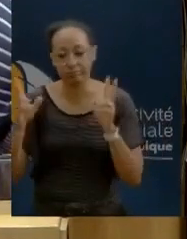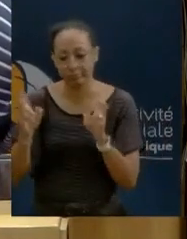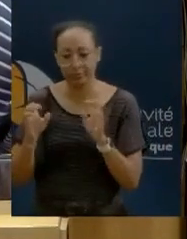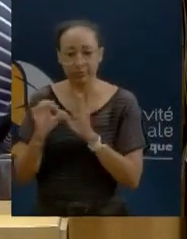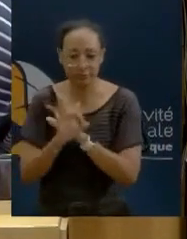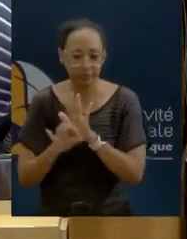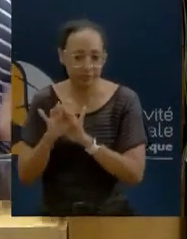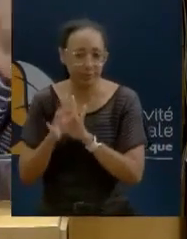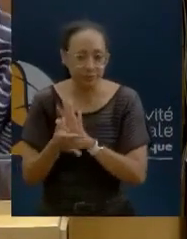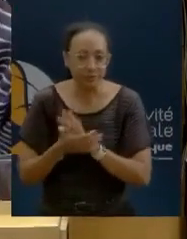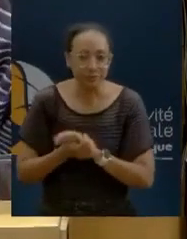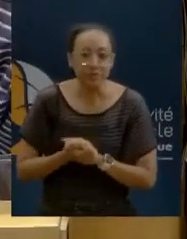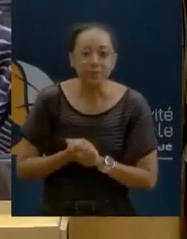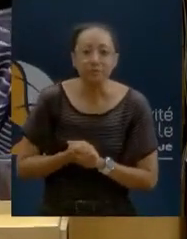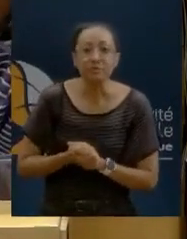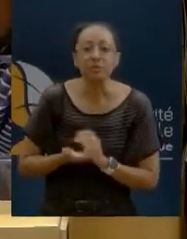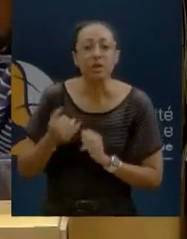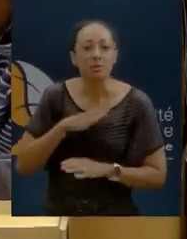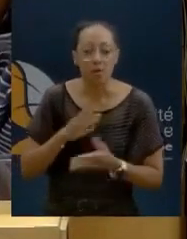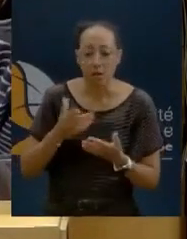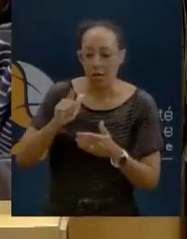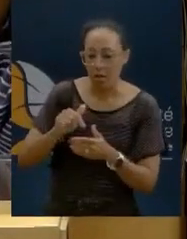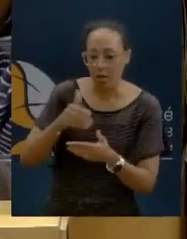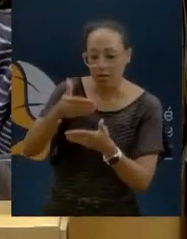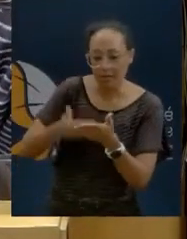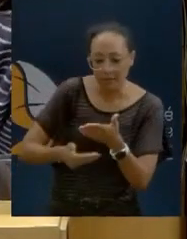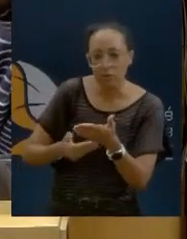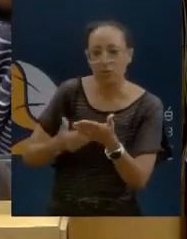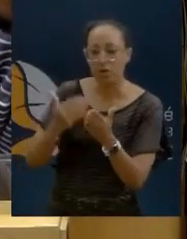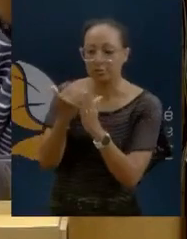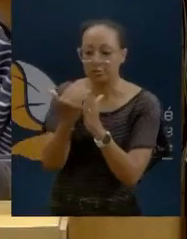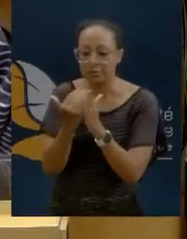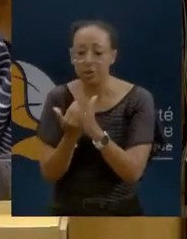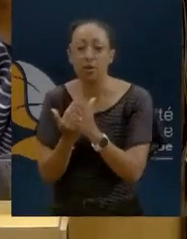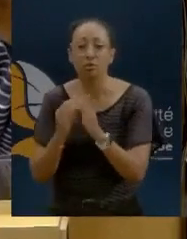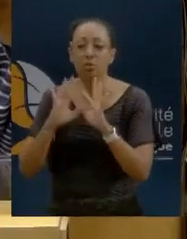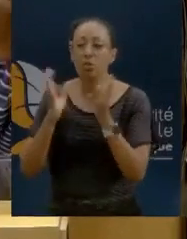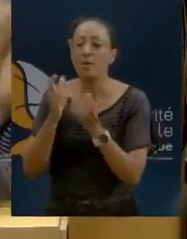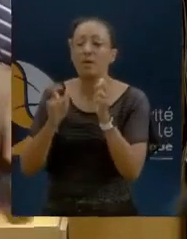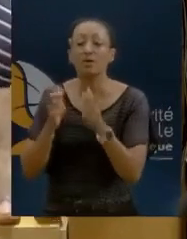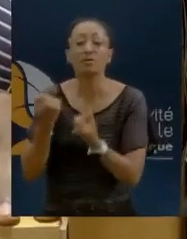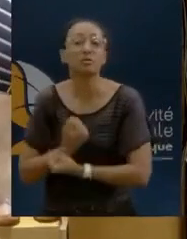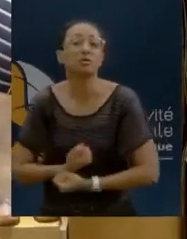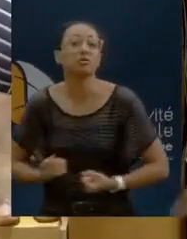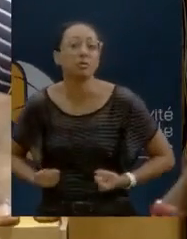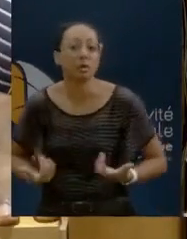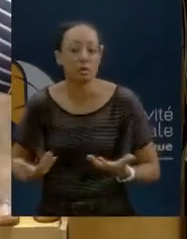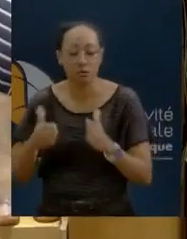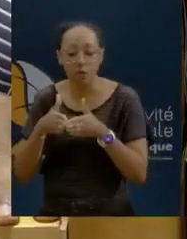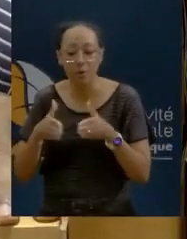parce qu'ils ont des fichiers dans lesquels tous les demandeurs d'emploi sont inscrits,